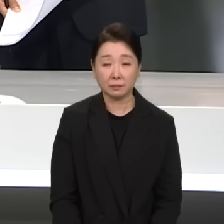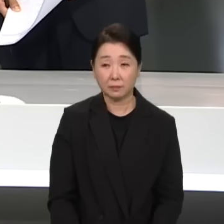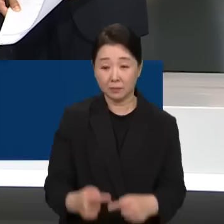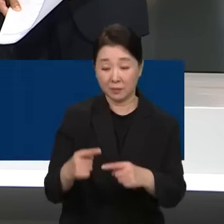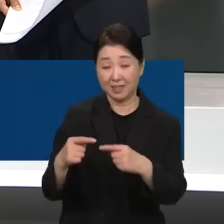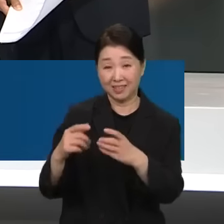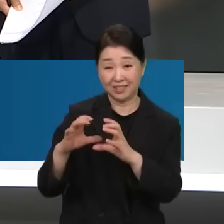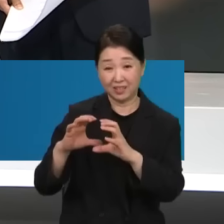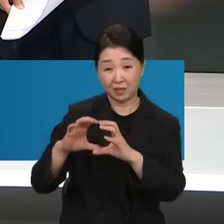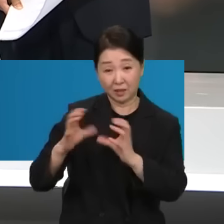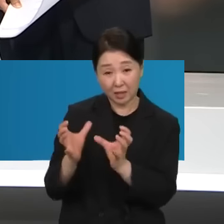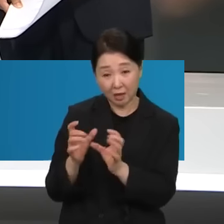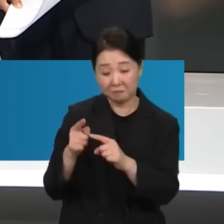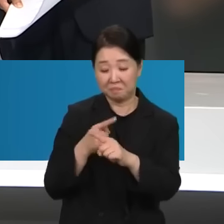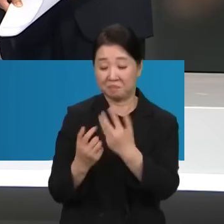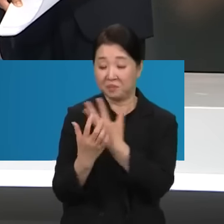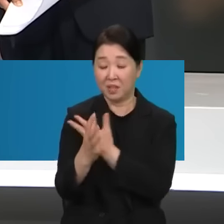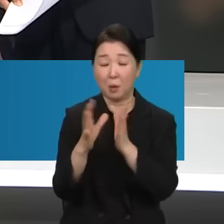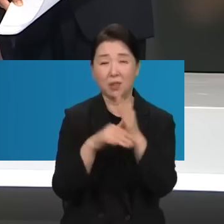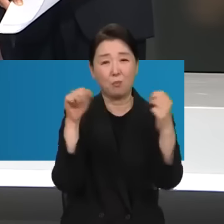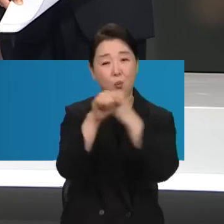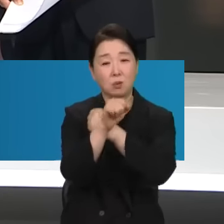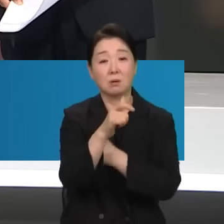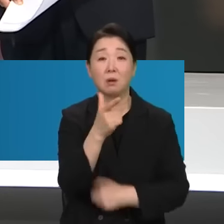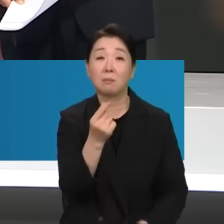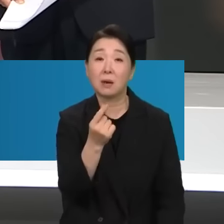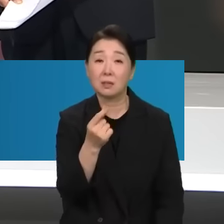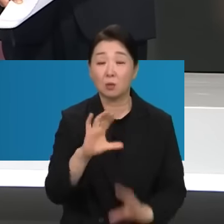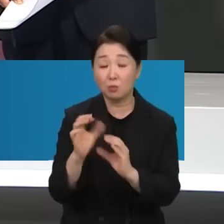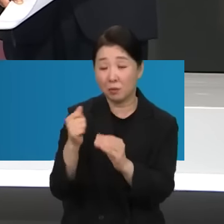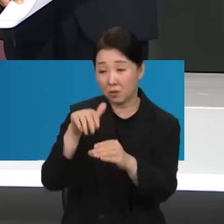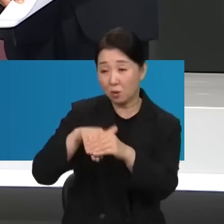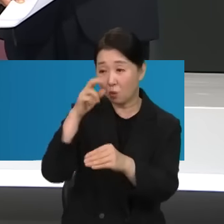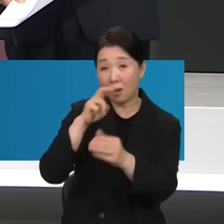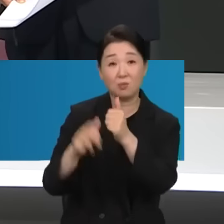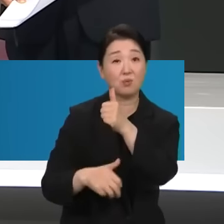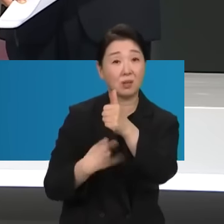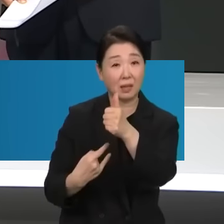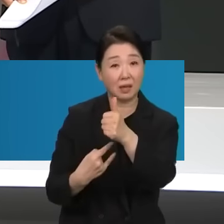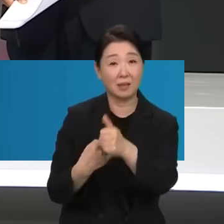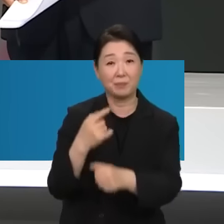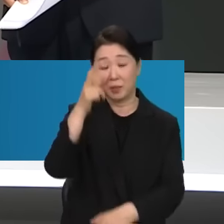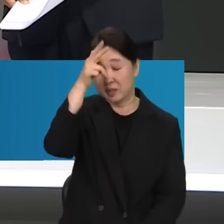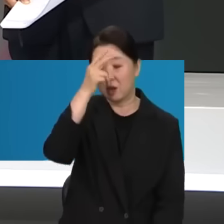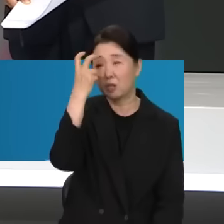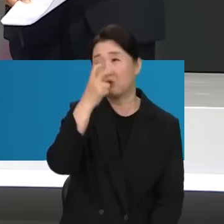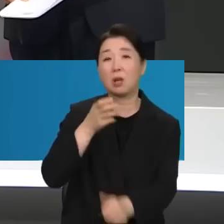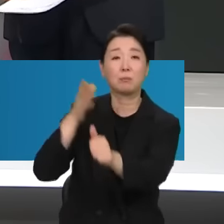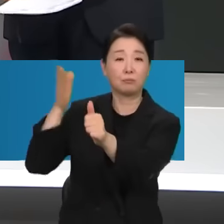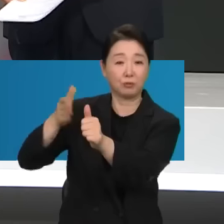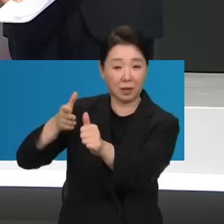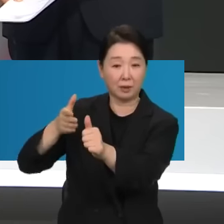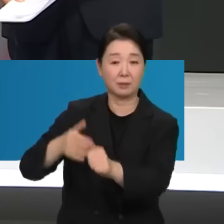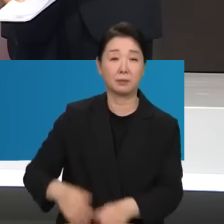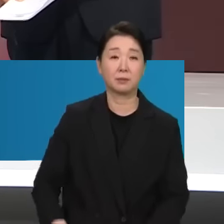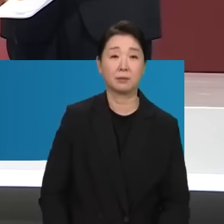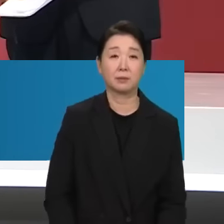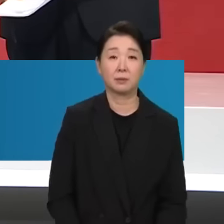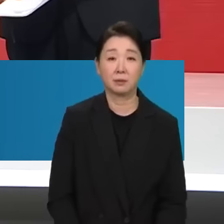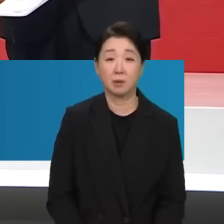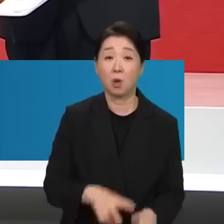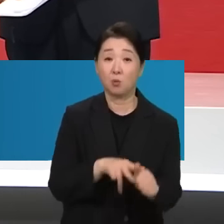전당대회에서 벌어진 폭력 사태에 대해 국민의힘 선거관리위원회는 조금 전 경찰에 수사를 요청했습니다.